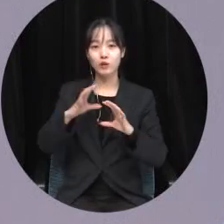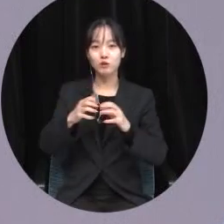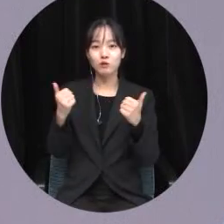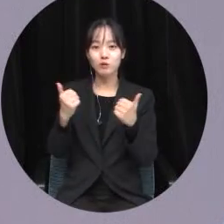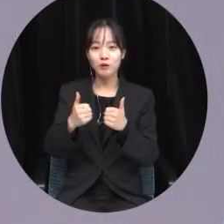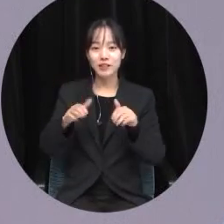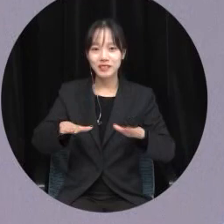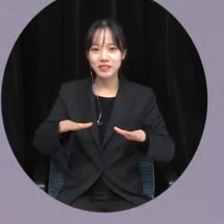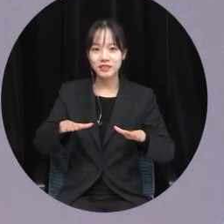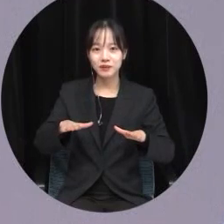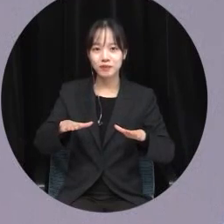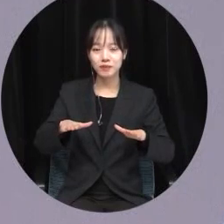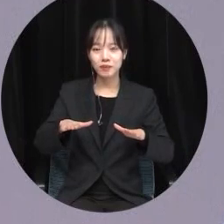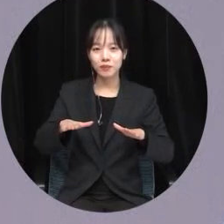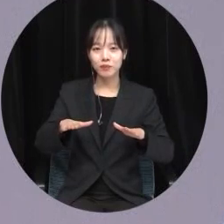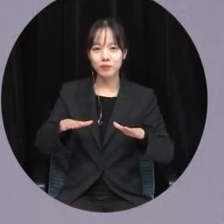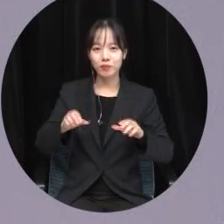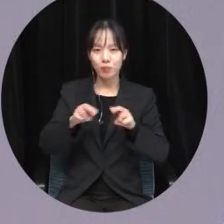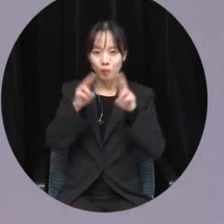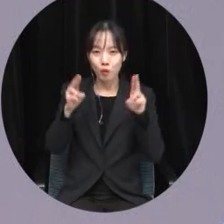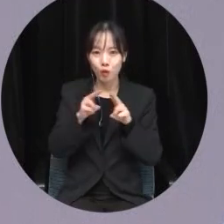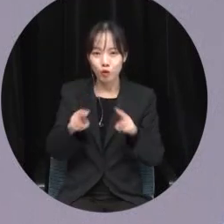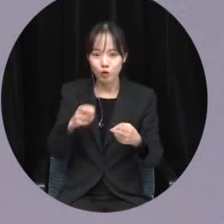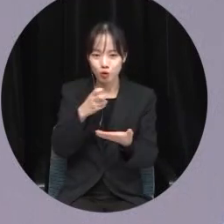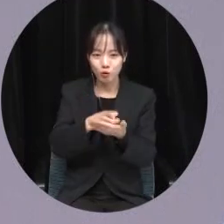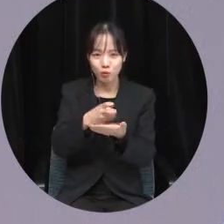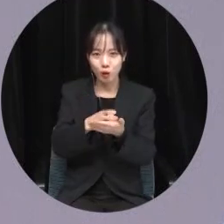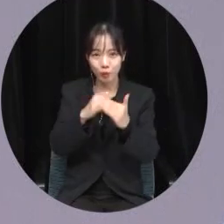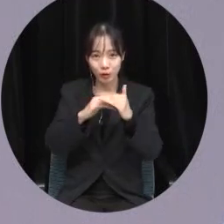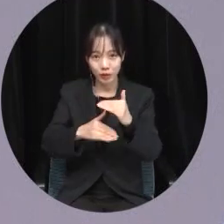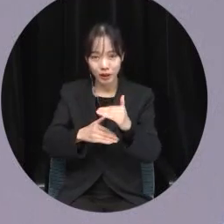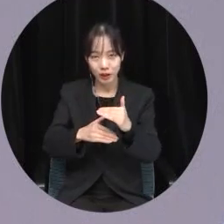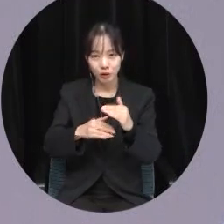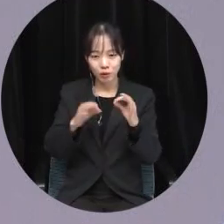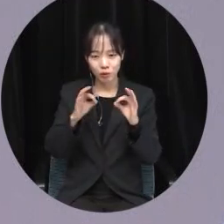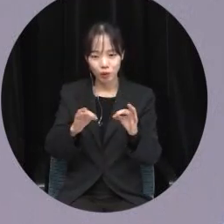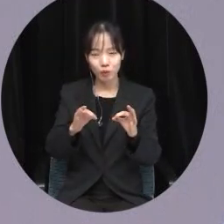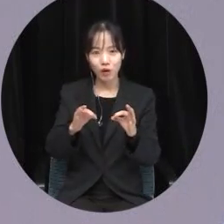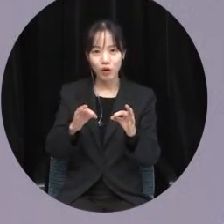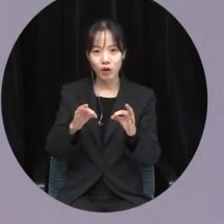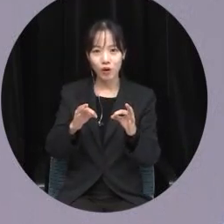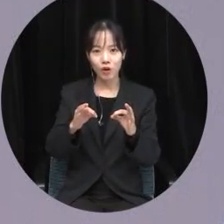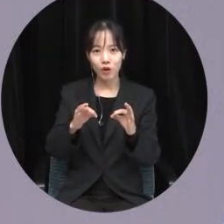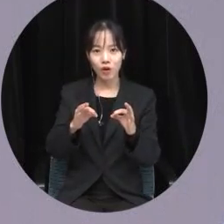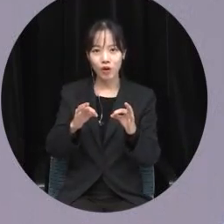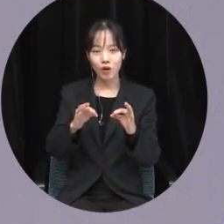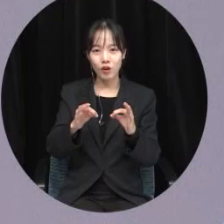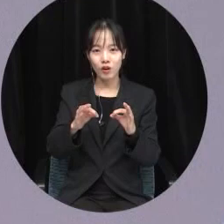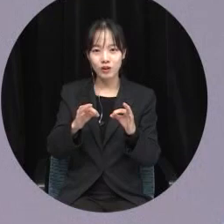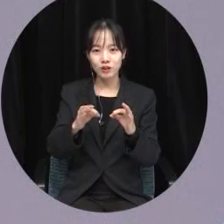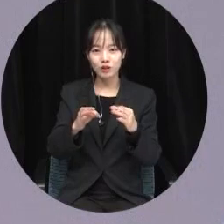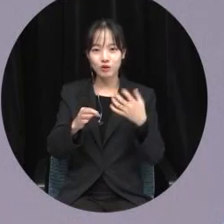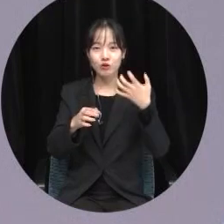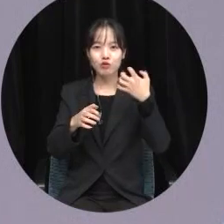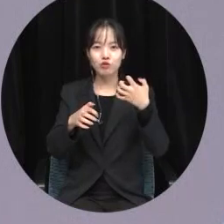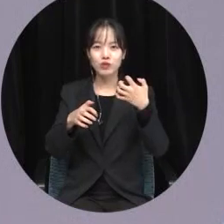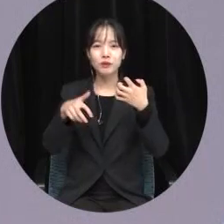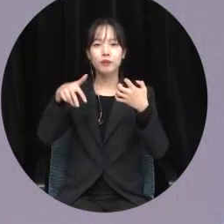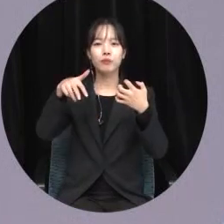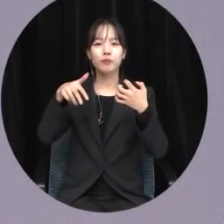중인 예타 면제 관련 이 사업 총 비용만 90조 원에